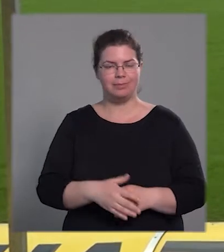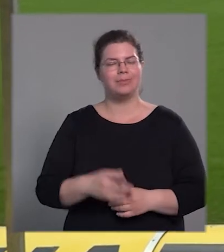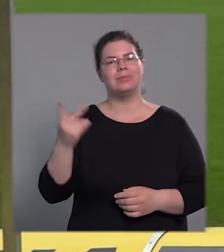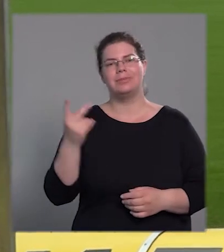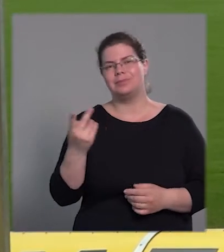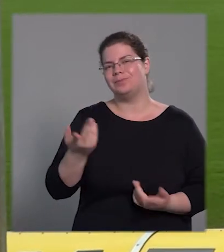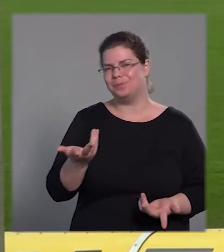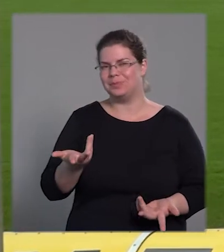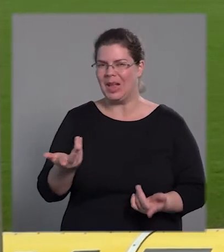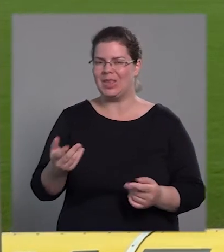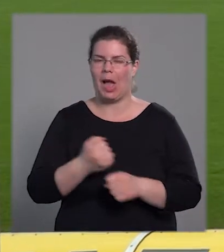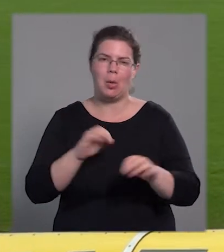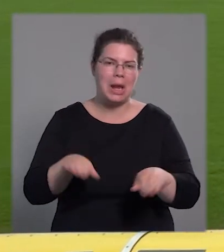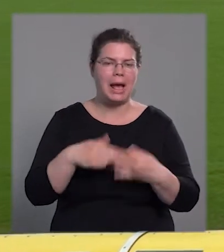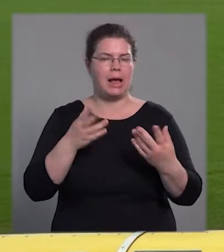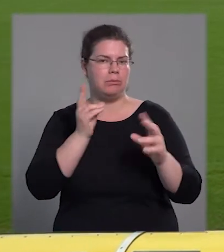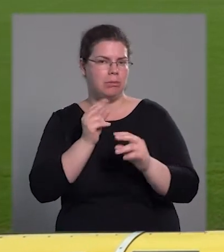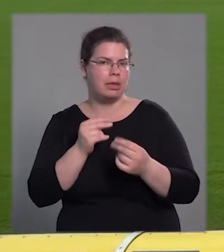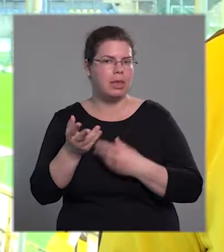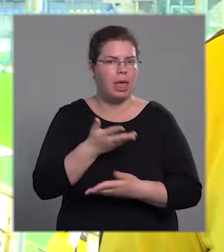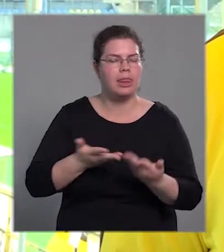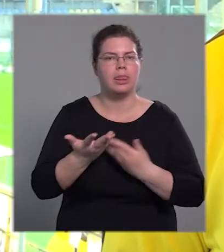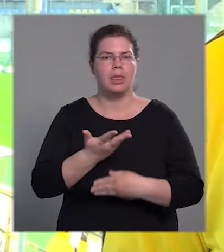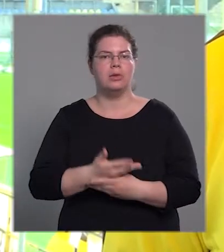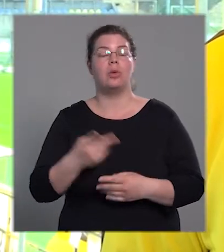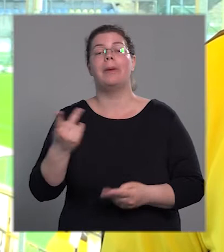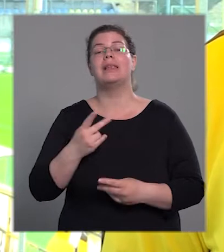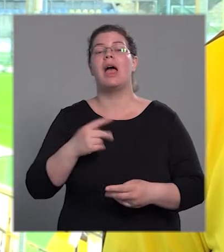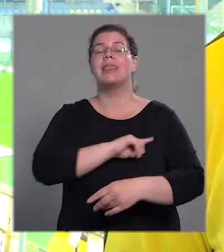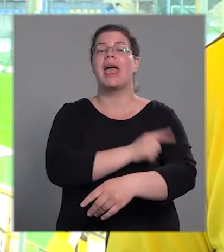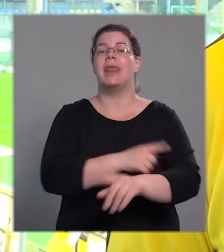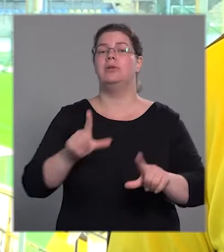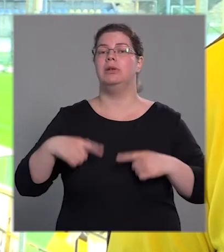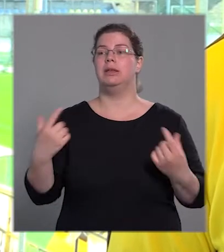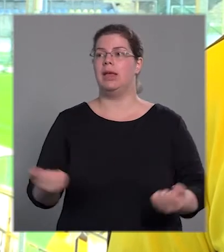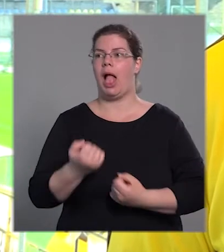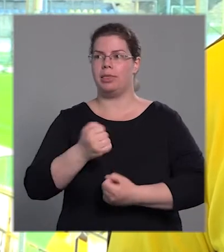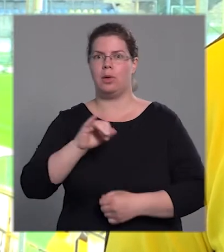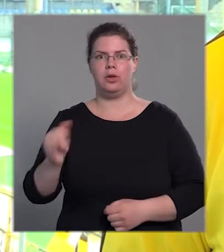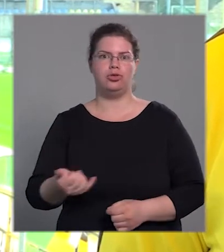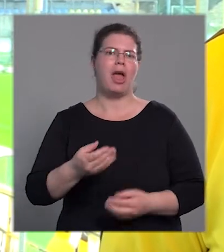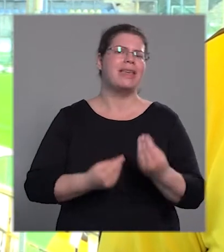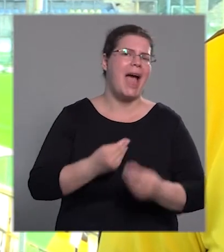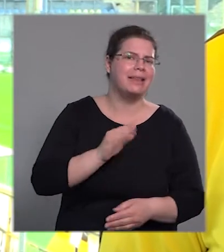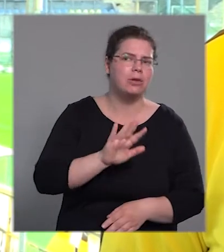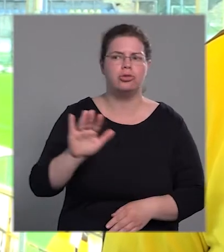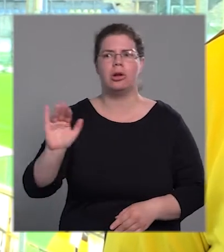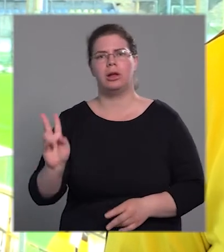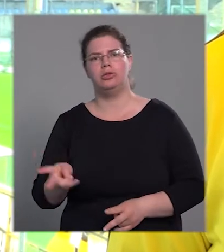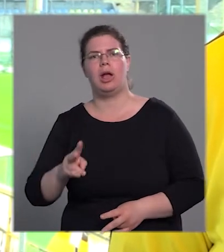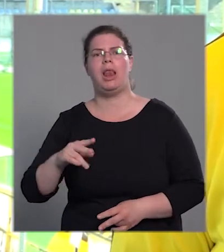folyamatosan ugyebár a kollégáimmal beszéltük, és hát természetesen az erőléti edző, aki kiadta a programot, és a játékosoknak is jelezni kellett mindig,